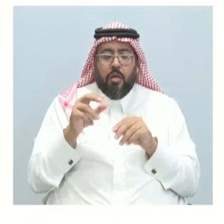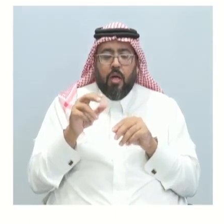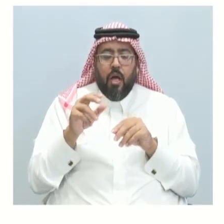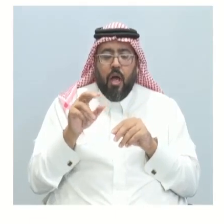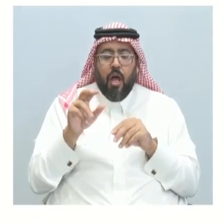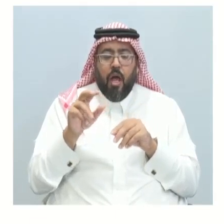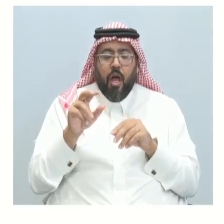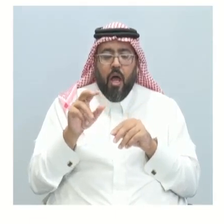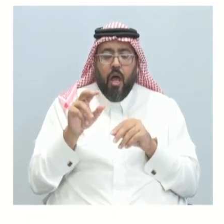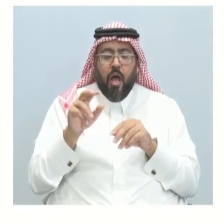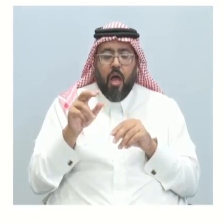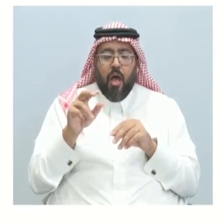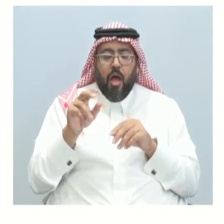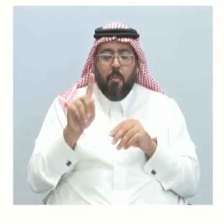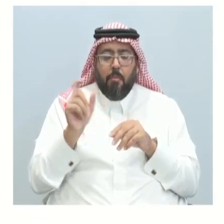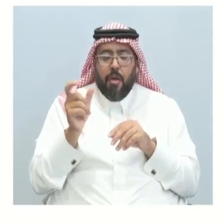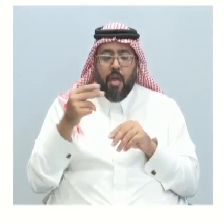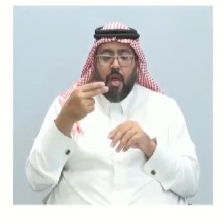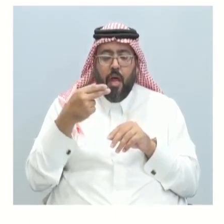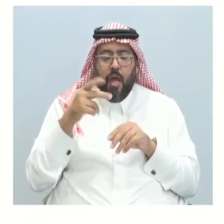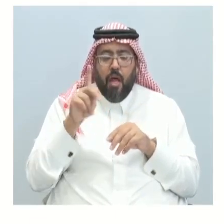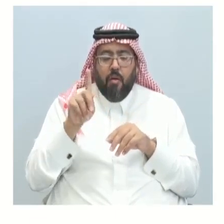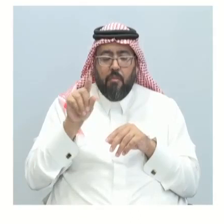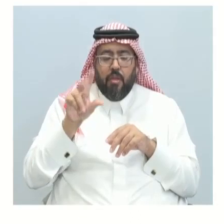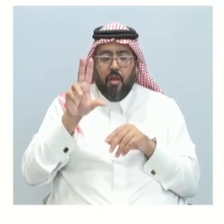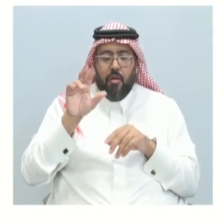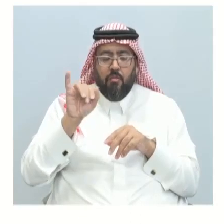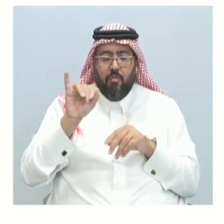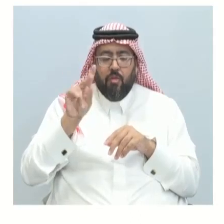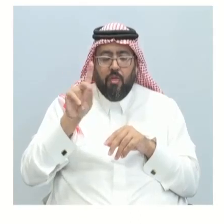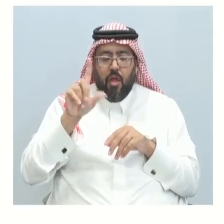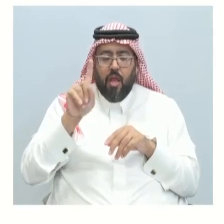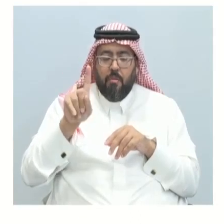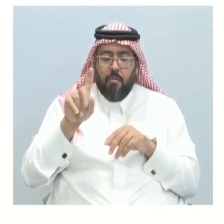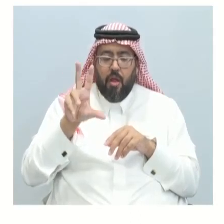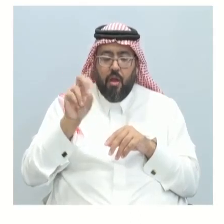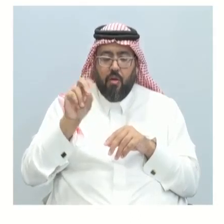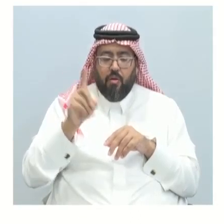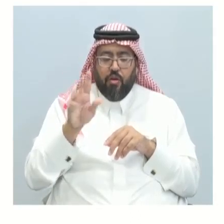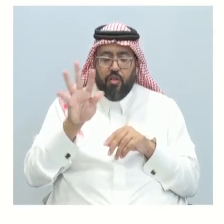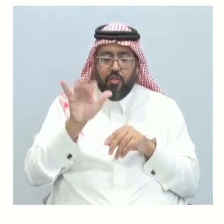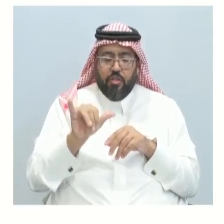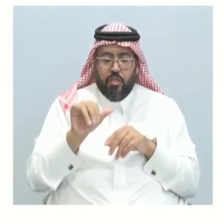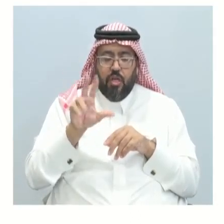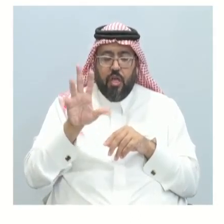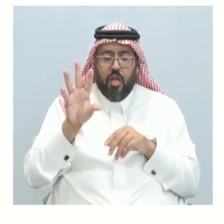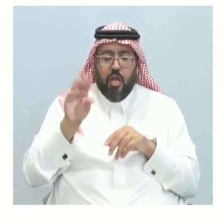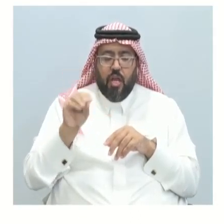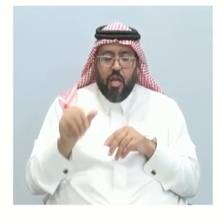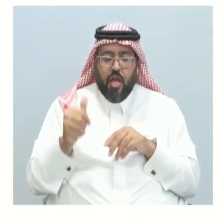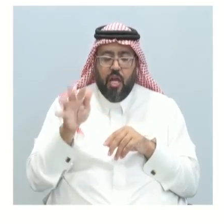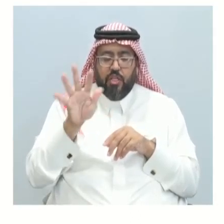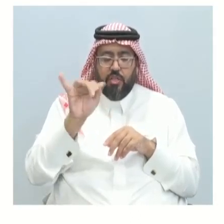الجليل ما اسمه ما اسم هذا الصحابي الجليل احسنتم هو عبد عبد الله بن عباس بن عبد